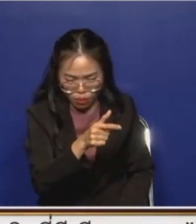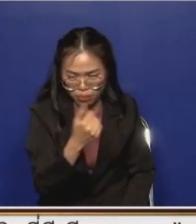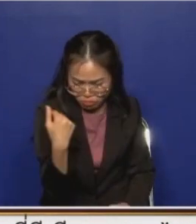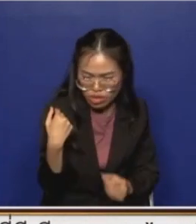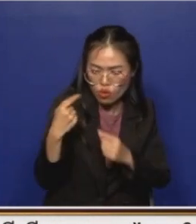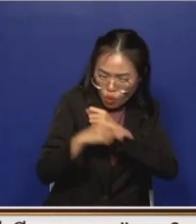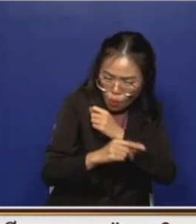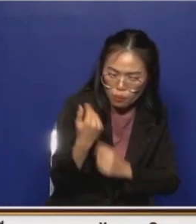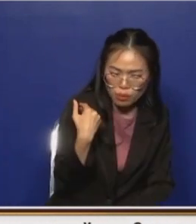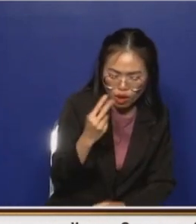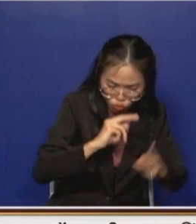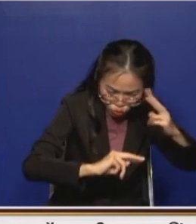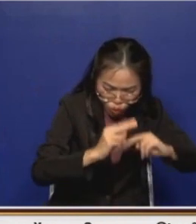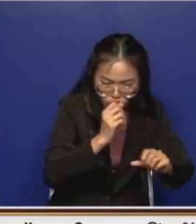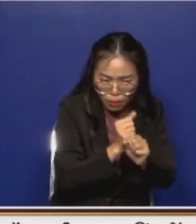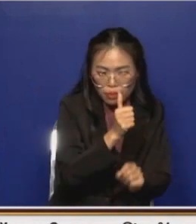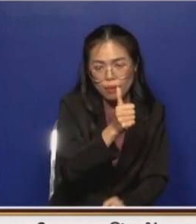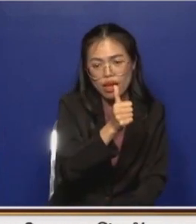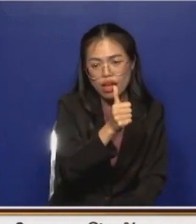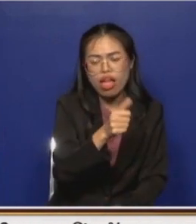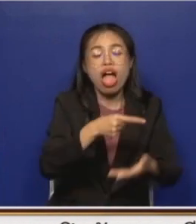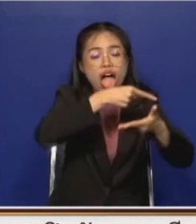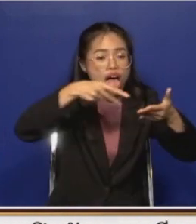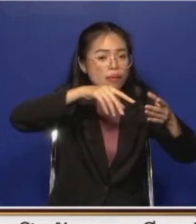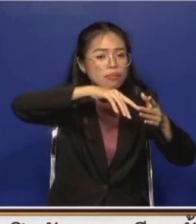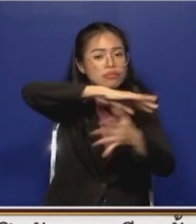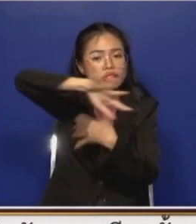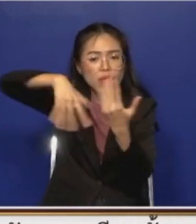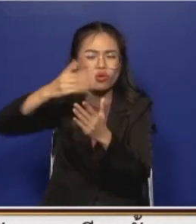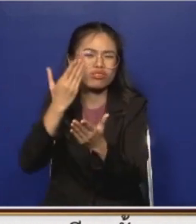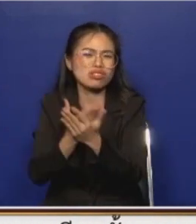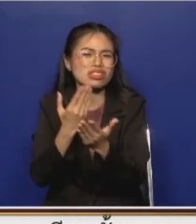แสดงว่าท่านใจดำอมหิต